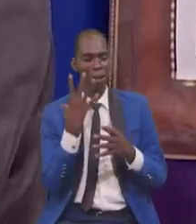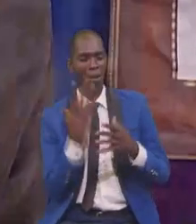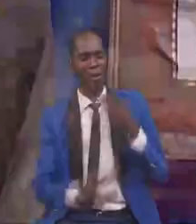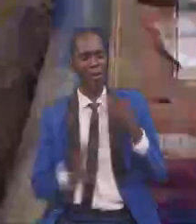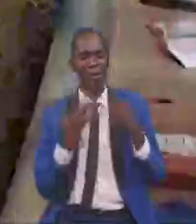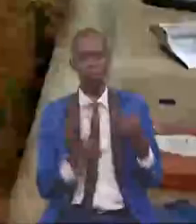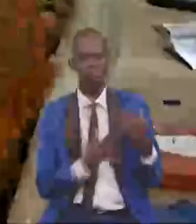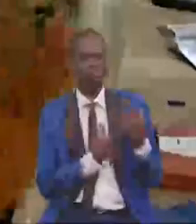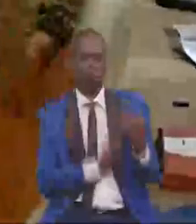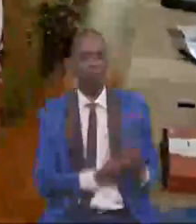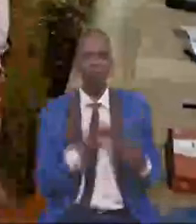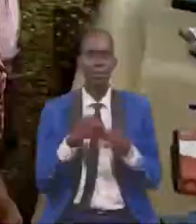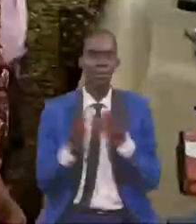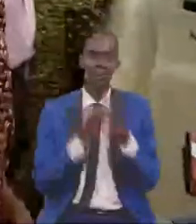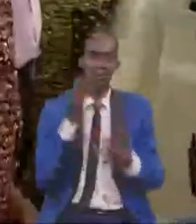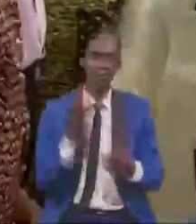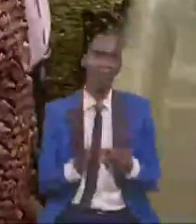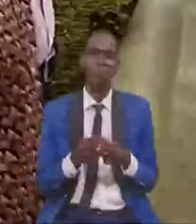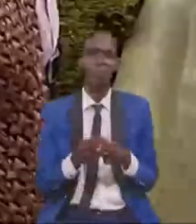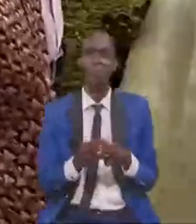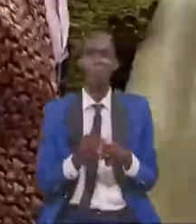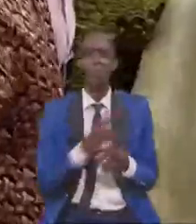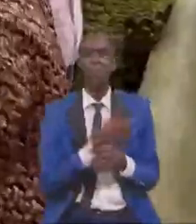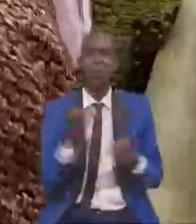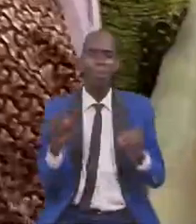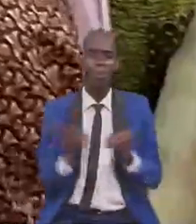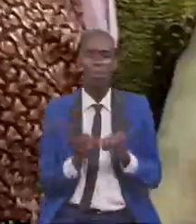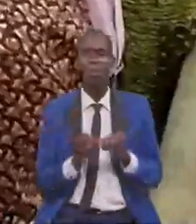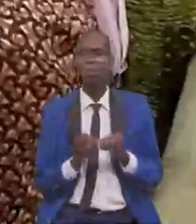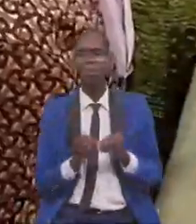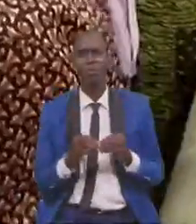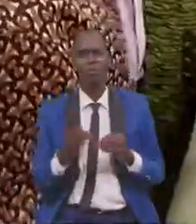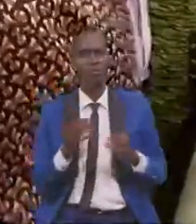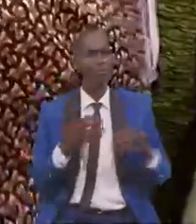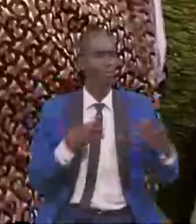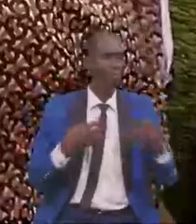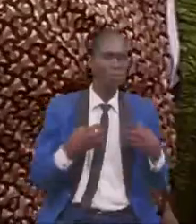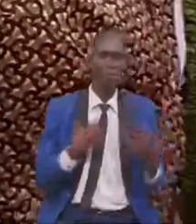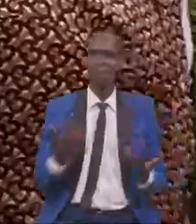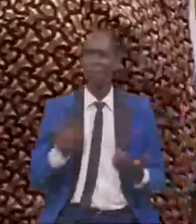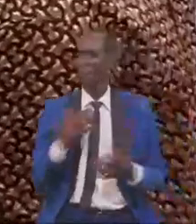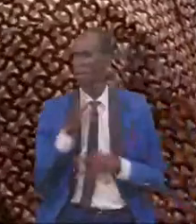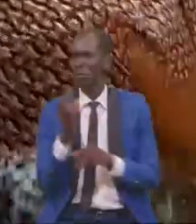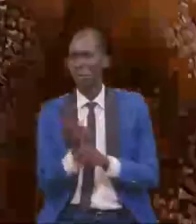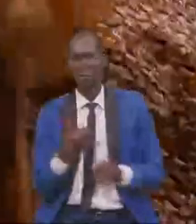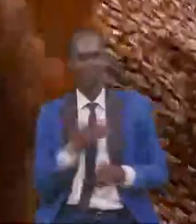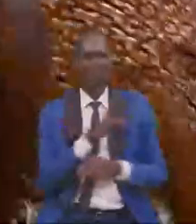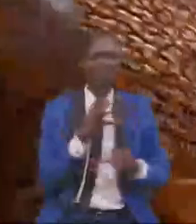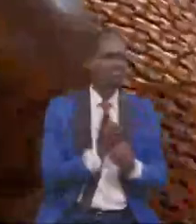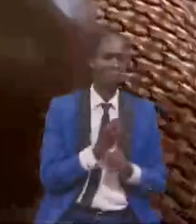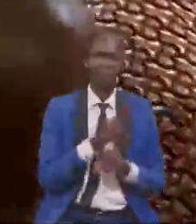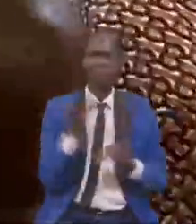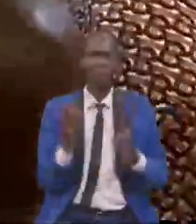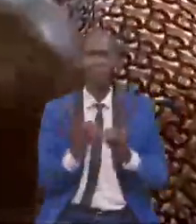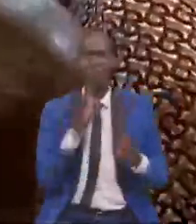Il n'y a plus de manque de confiance. Il n'y a plus le fait de se plaindre que je n'ai.